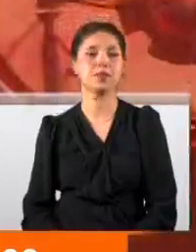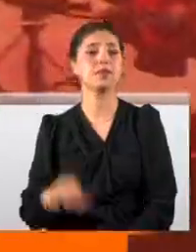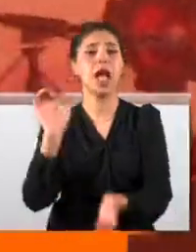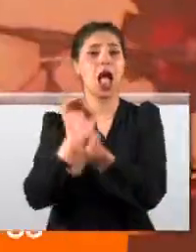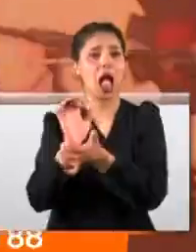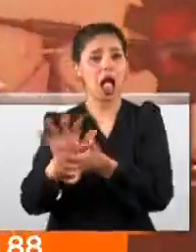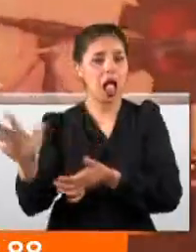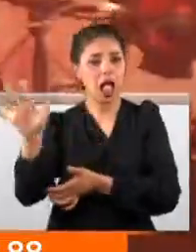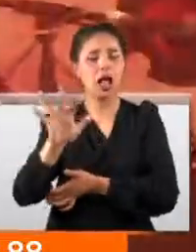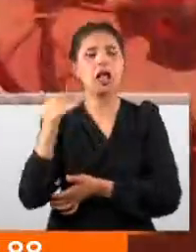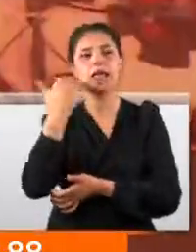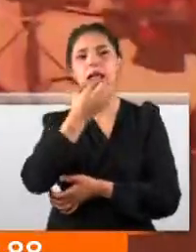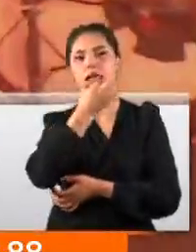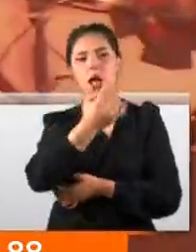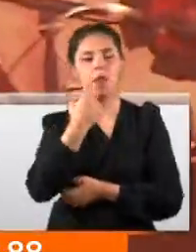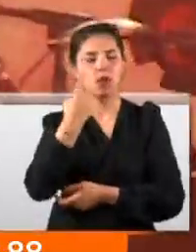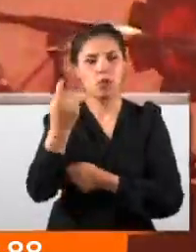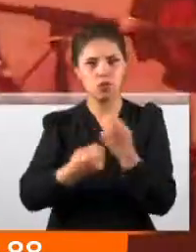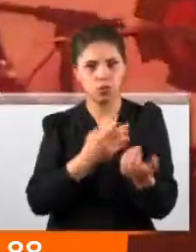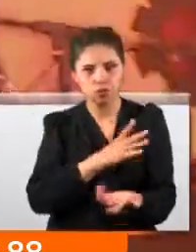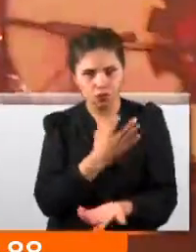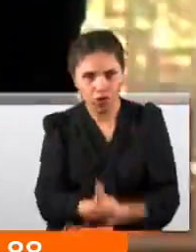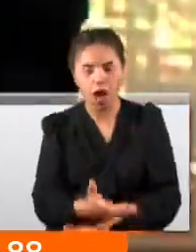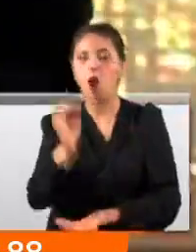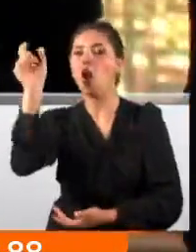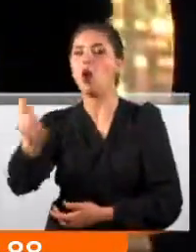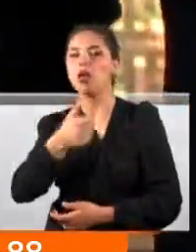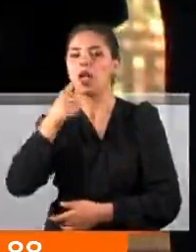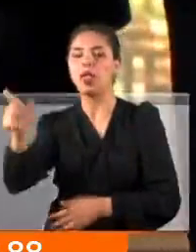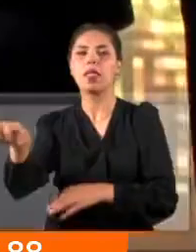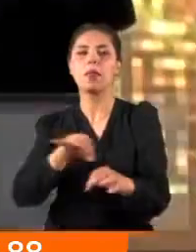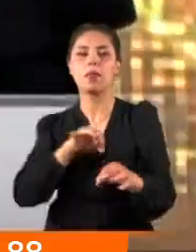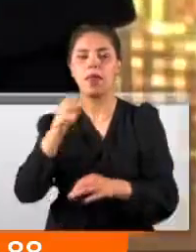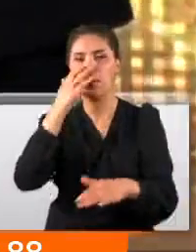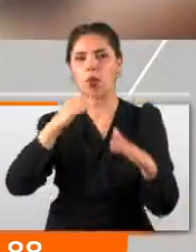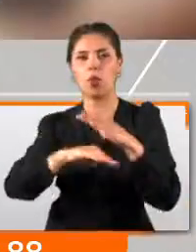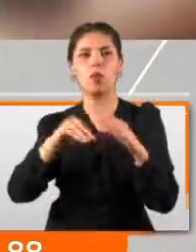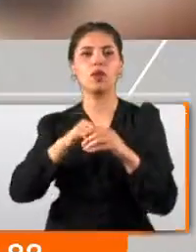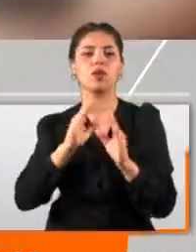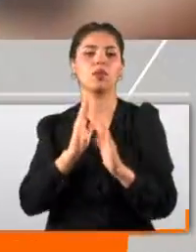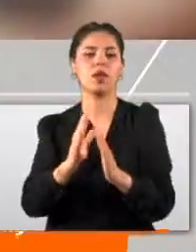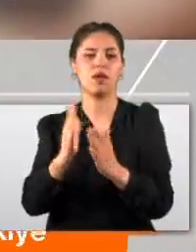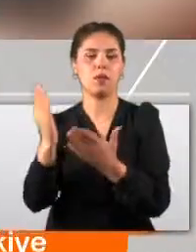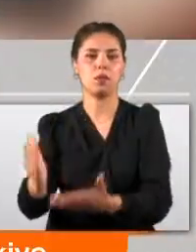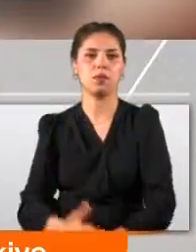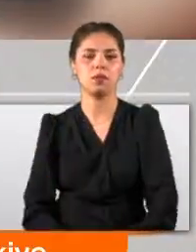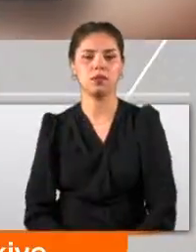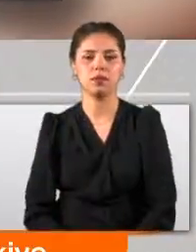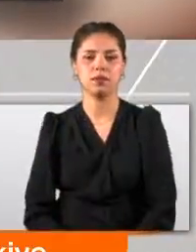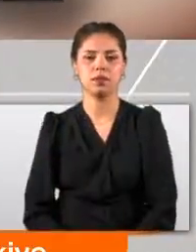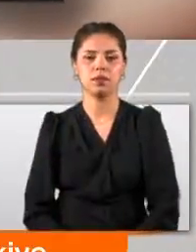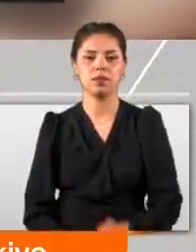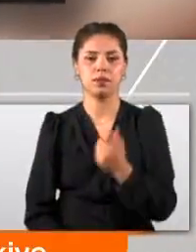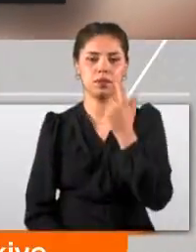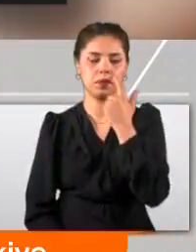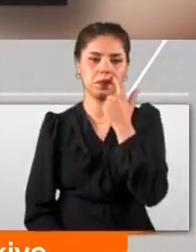Aile bir yandan asparagas haberlerle uğraşırken Özkan Uğur'un tedavisi yoğun bakımda sürüyor. 3 haftayı geçkindir amcamın yoğun